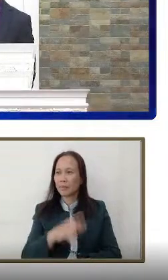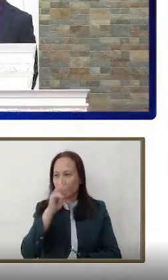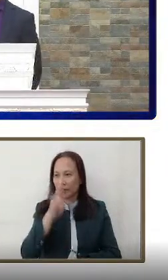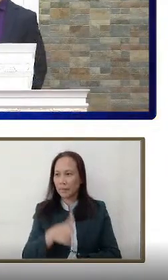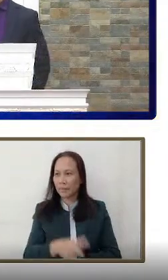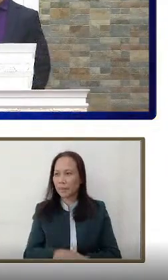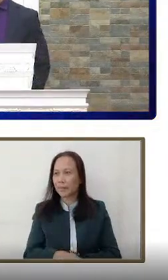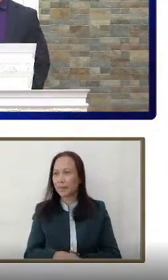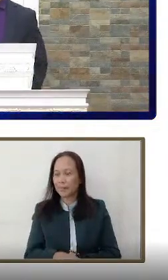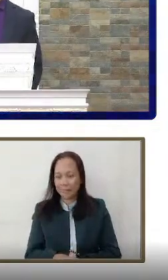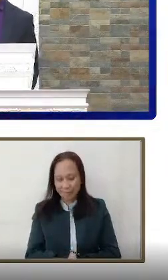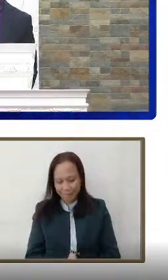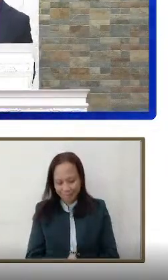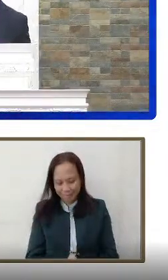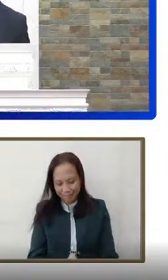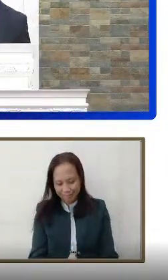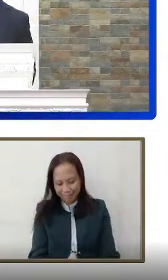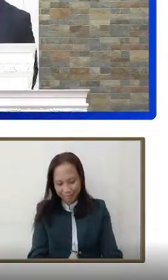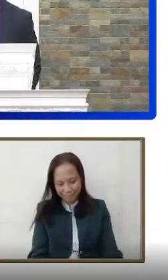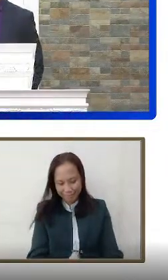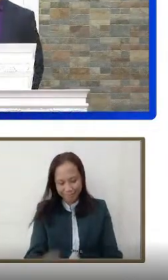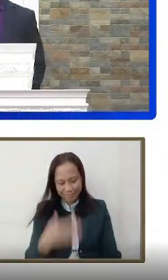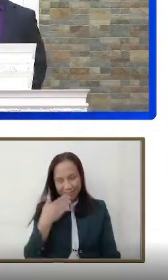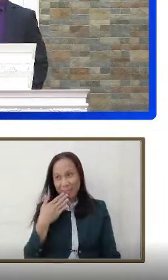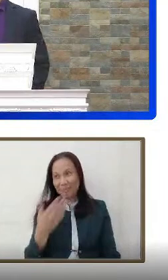Yes, sir. Okay. Thank you.